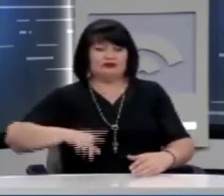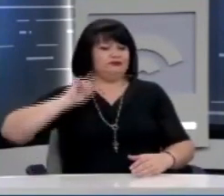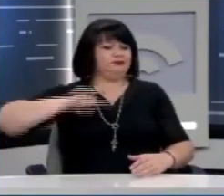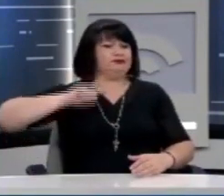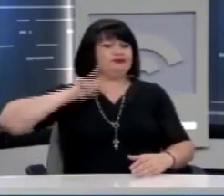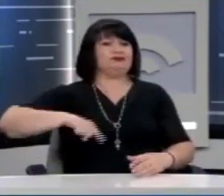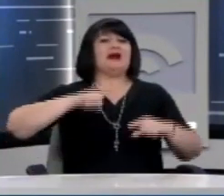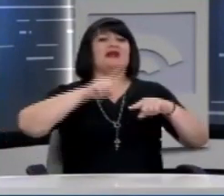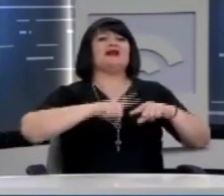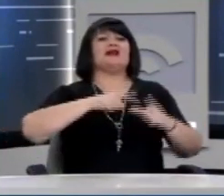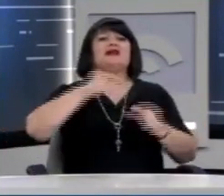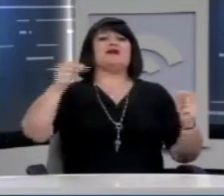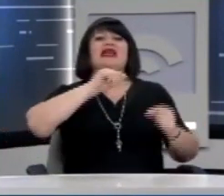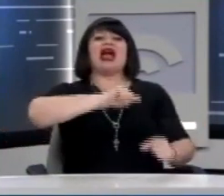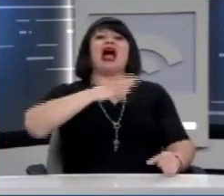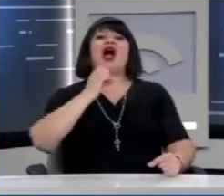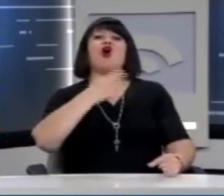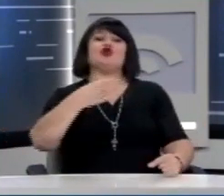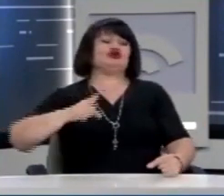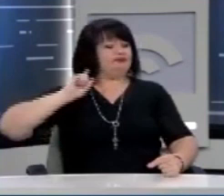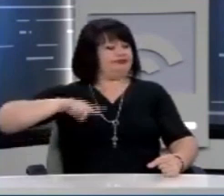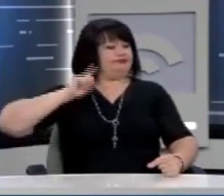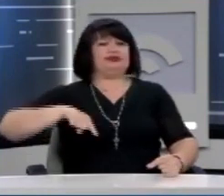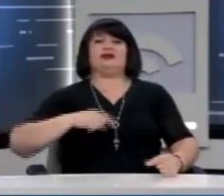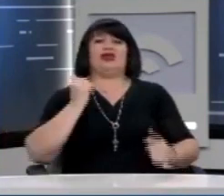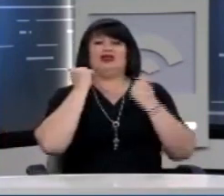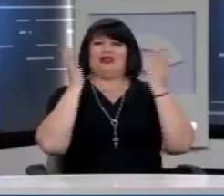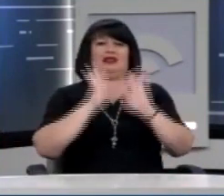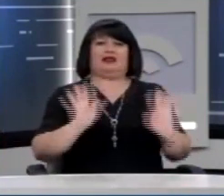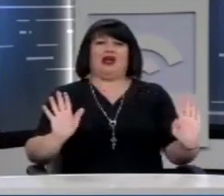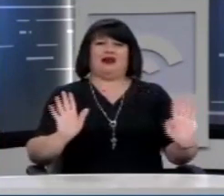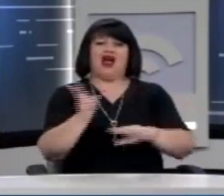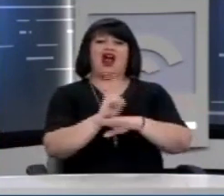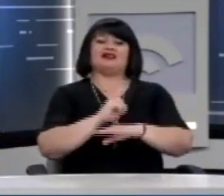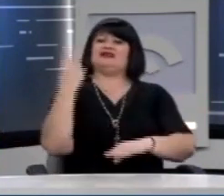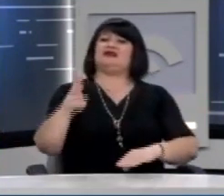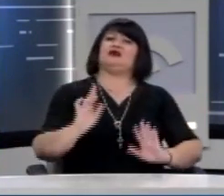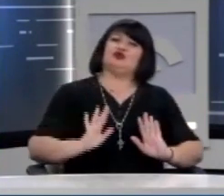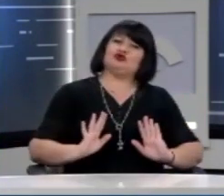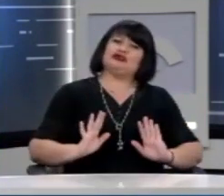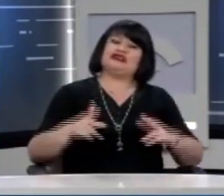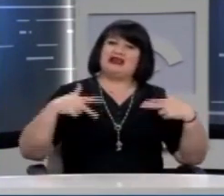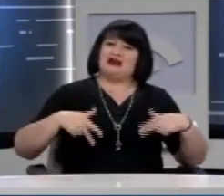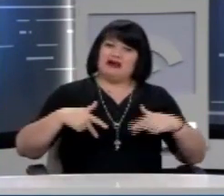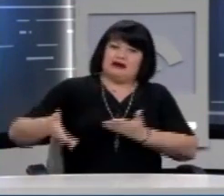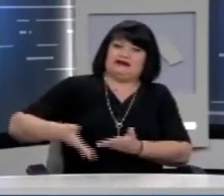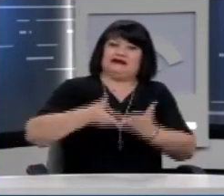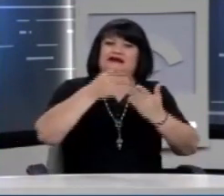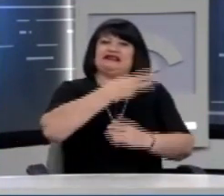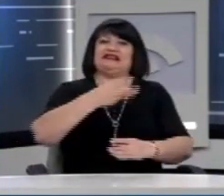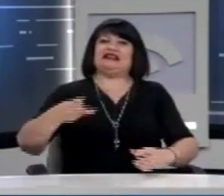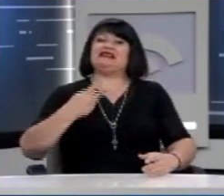την ελληνική και την κυπριακή ΑΟΣ. Παρόλα αυτά, η κυβέρνηση με τη στήριξη του ΣΥΡΙΖΑ επιμένει